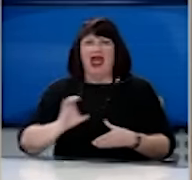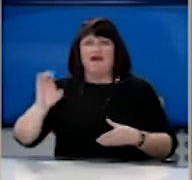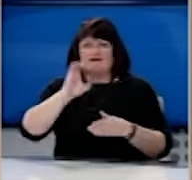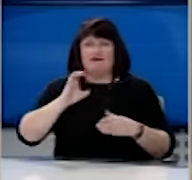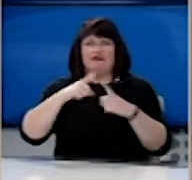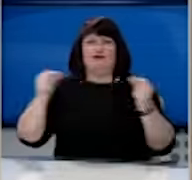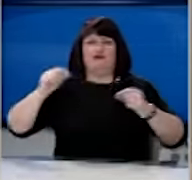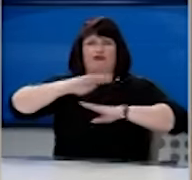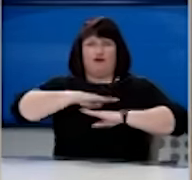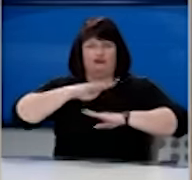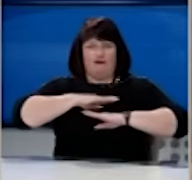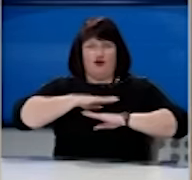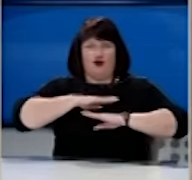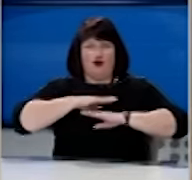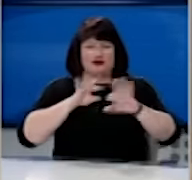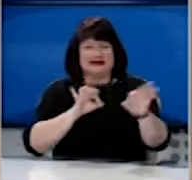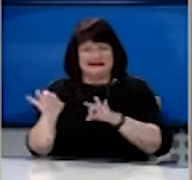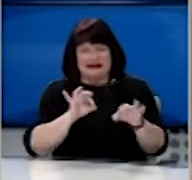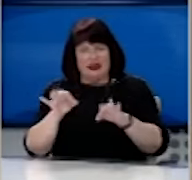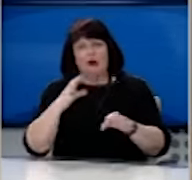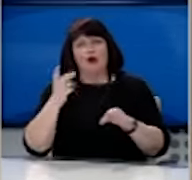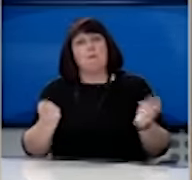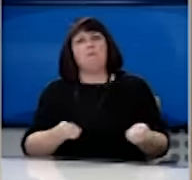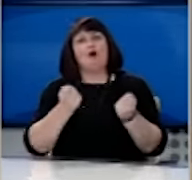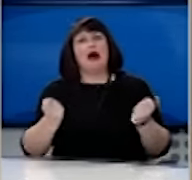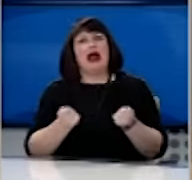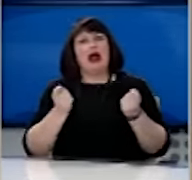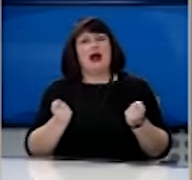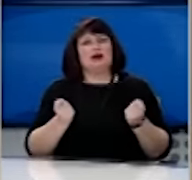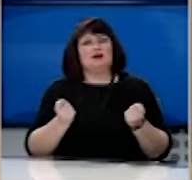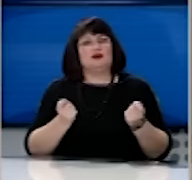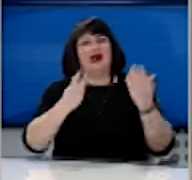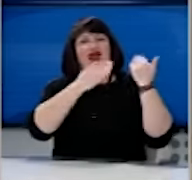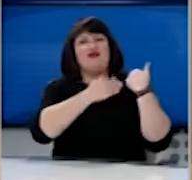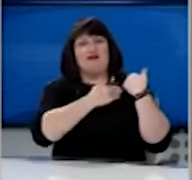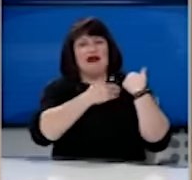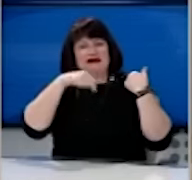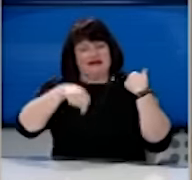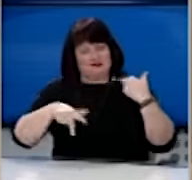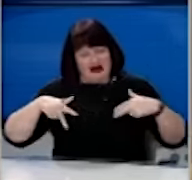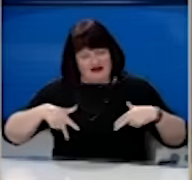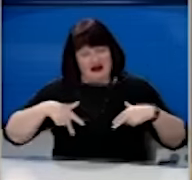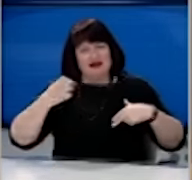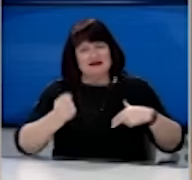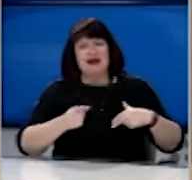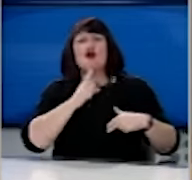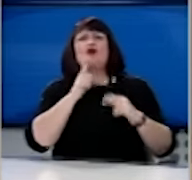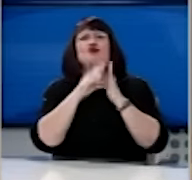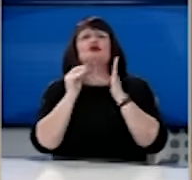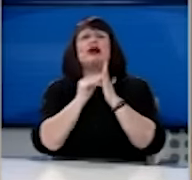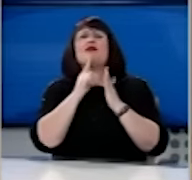ευρωατλαντικούς ιμπεριαλιστικούς σχεδιασμούς που προωθείται με ευθύνη της σημερινής κυβέρνησης, όπως και